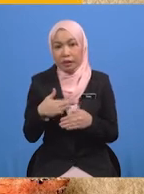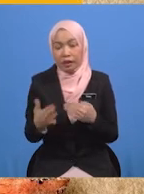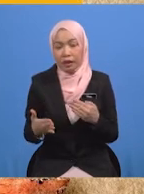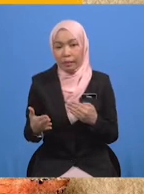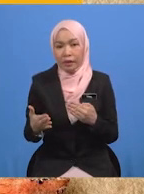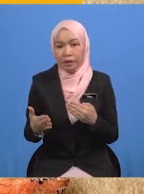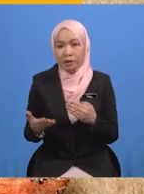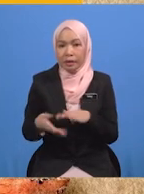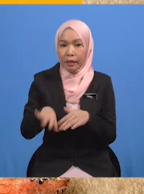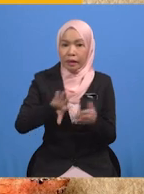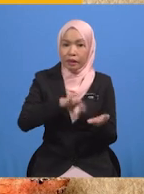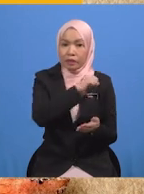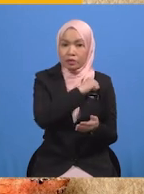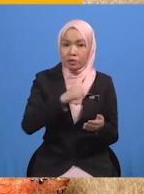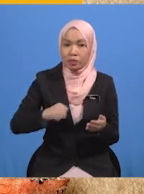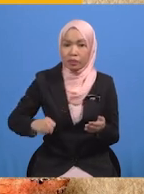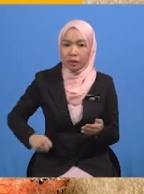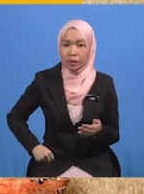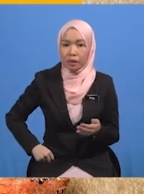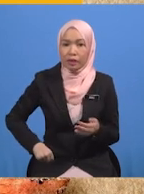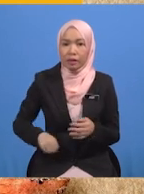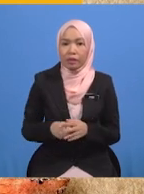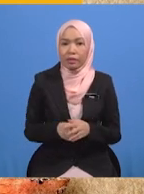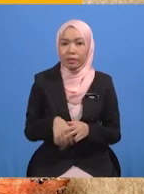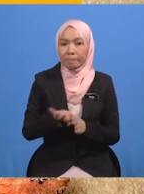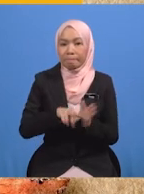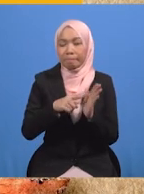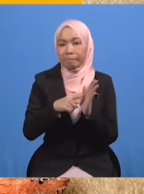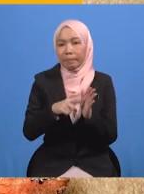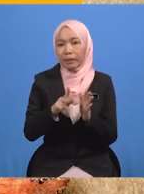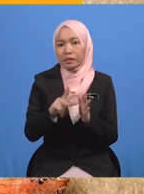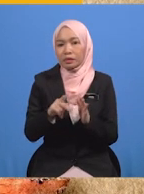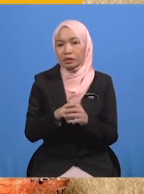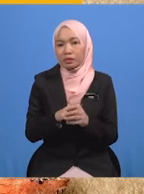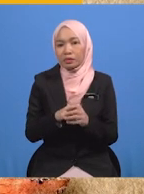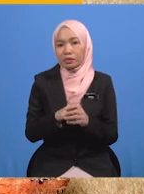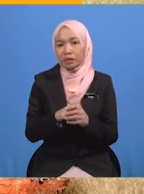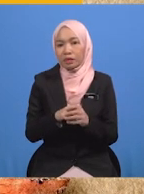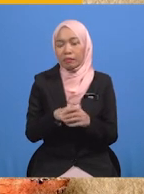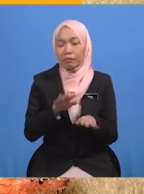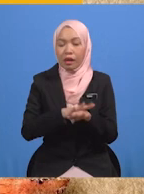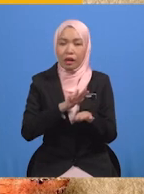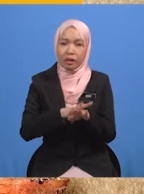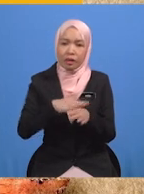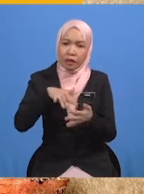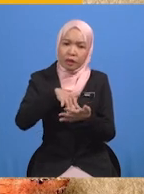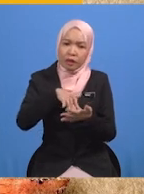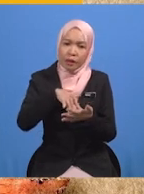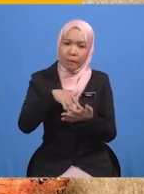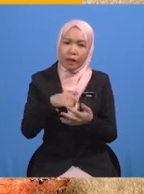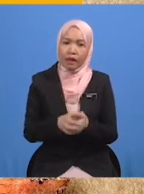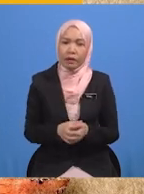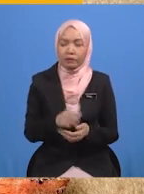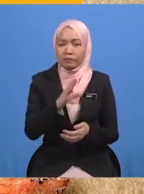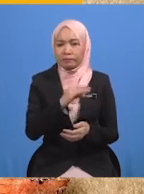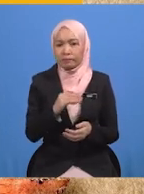Sultan Sulaiman memperlihatkan kelemahan demi kelemahan pemimpin yang menerajui